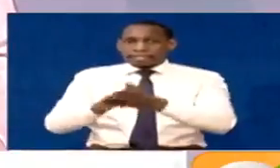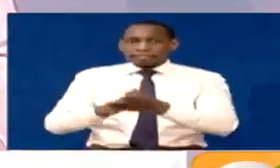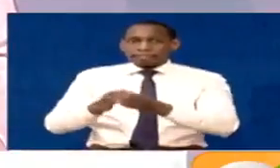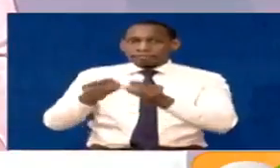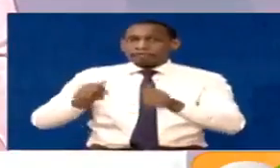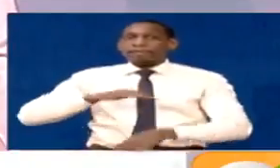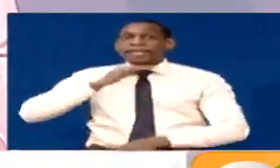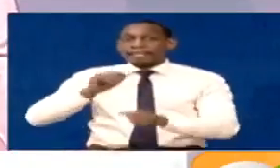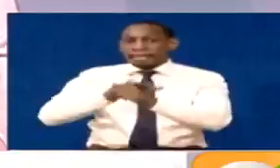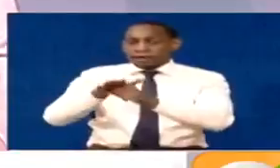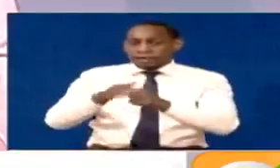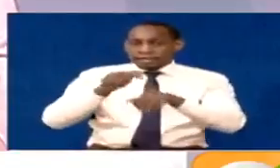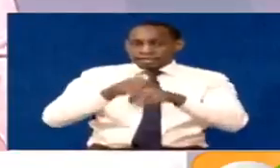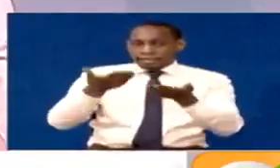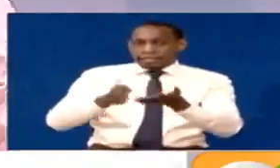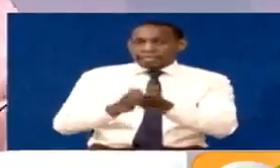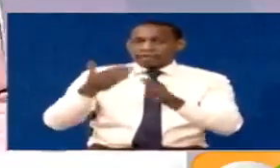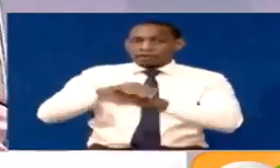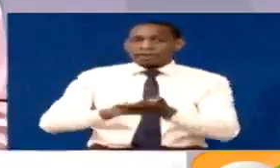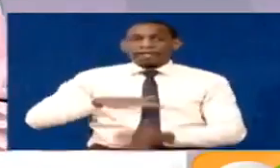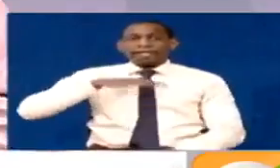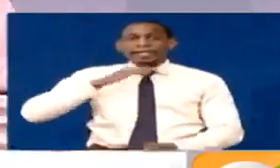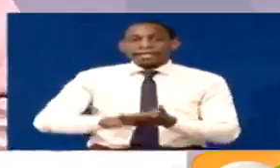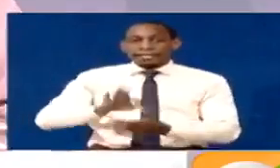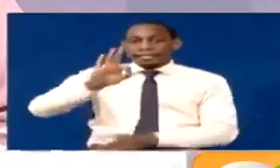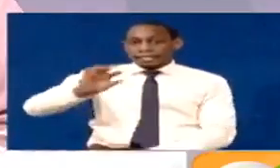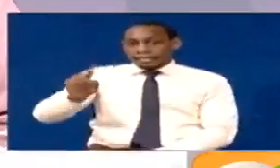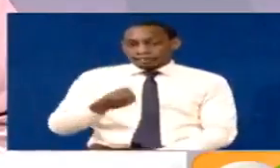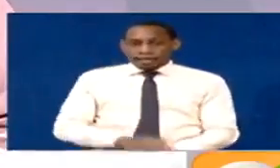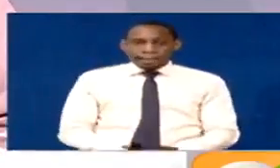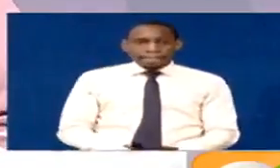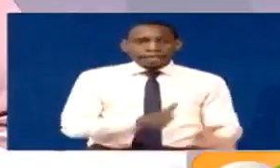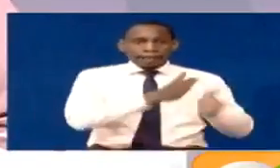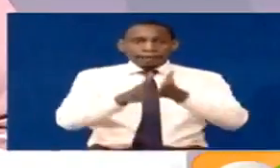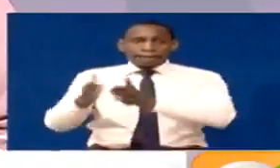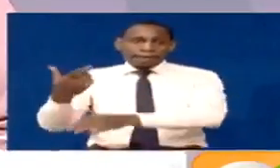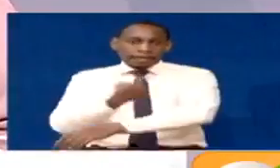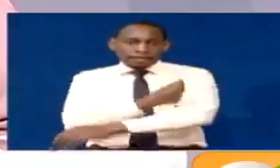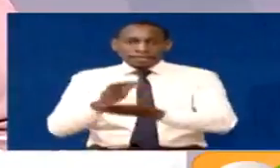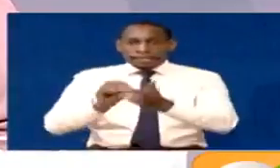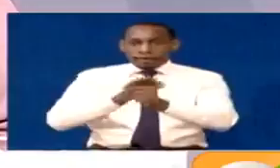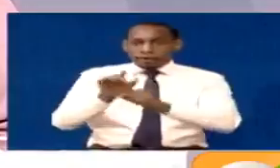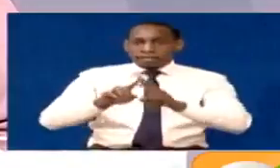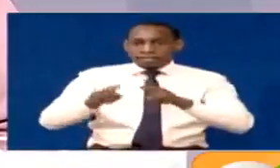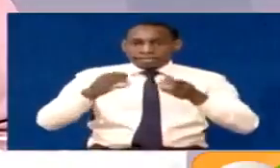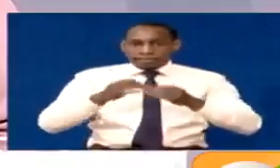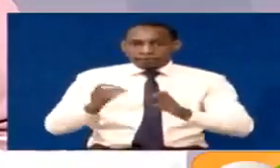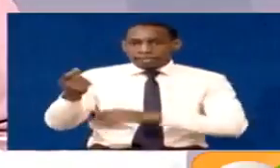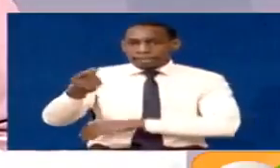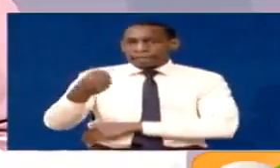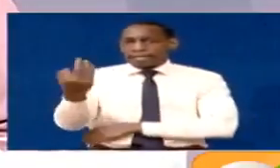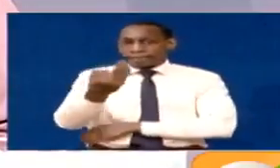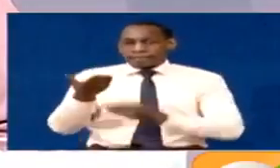maafa zaidi ya corona ambayo kufikia sasa ni zaidi ya vifo 3,000. Mpango wa kutoa chanjo dhidi ya corona ulianza rasmi mwezi